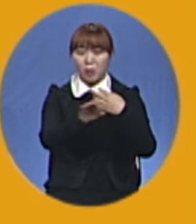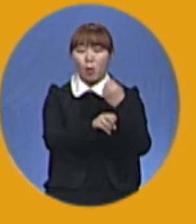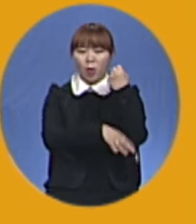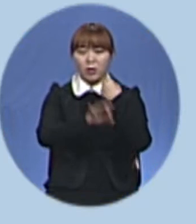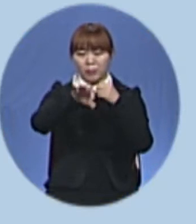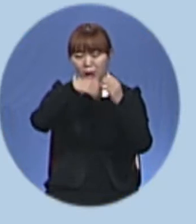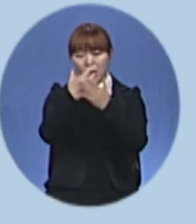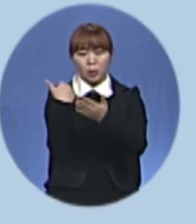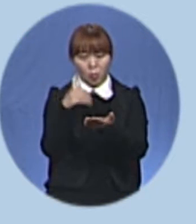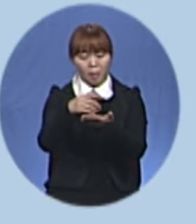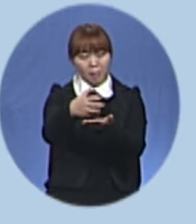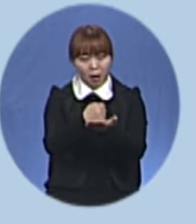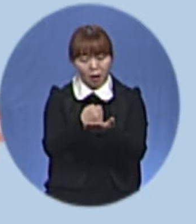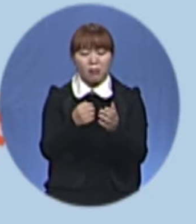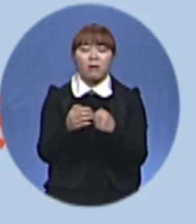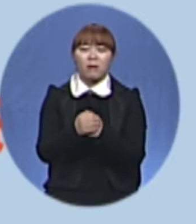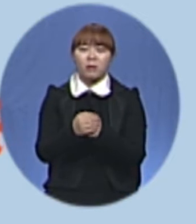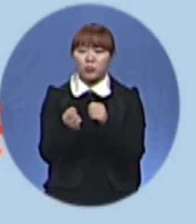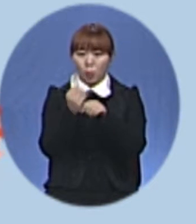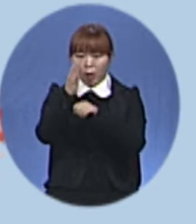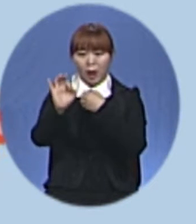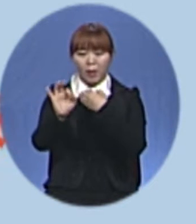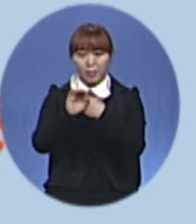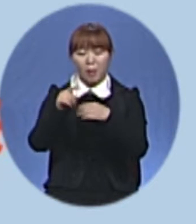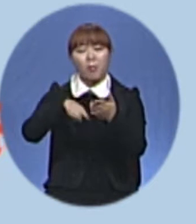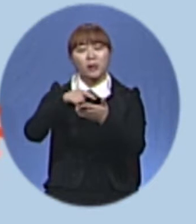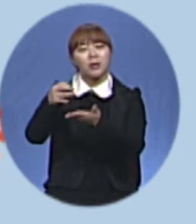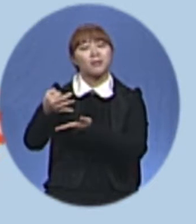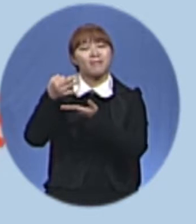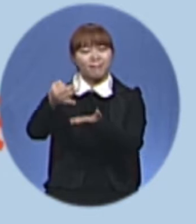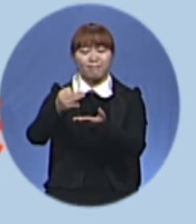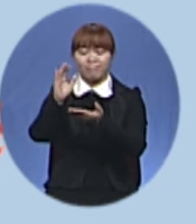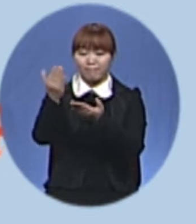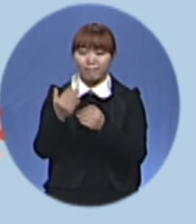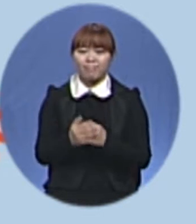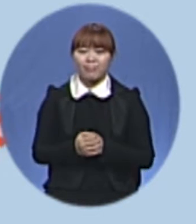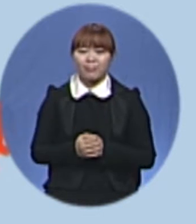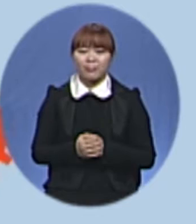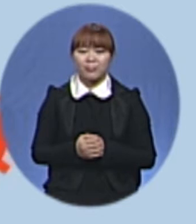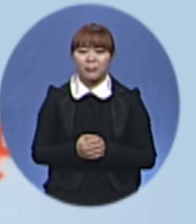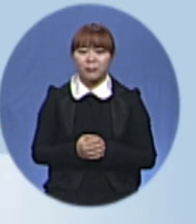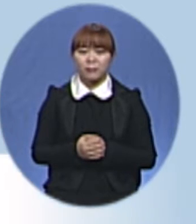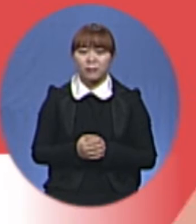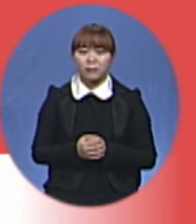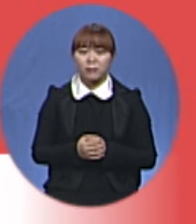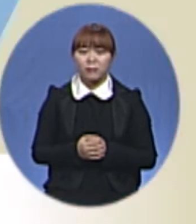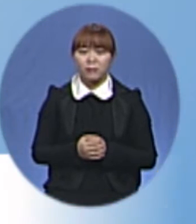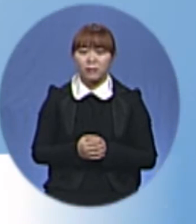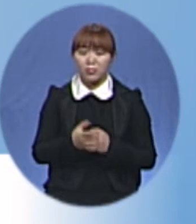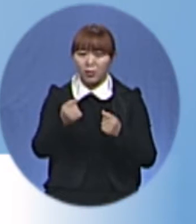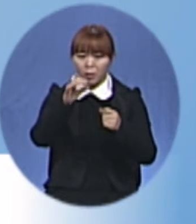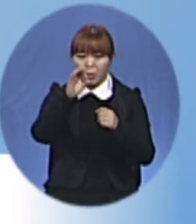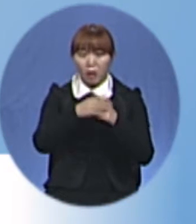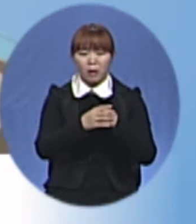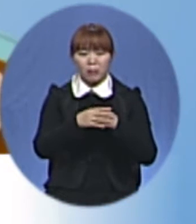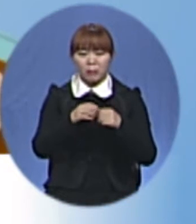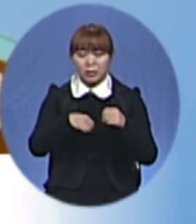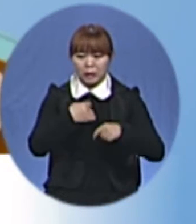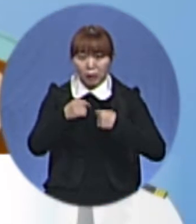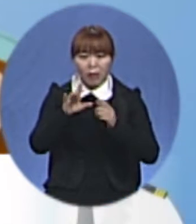원금 전액을 돌려받고 초과하면 보상금을 받게 됩니다. 자선을 한다고 그럴 때는